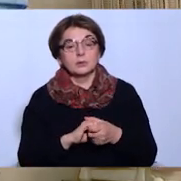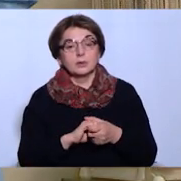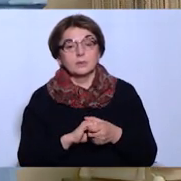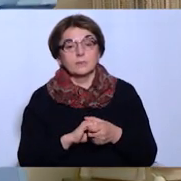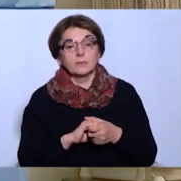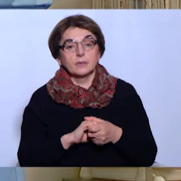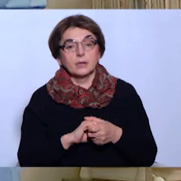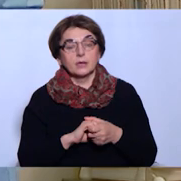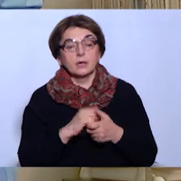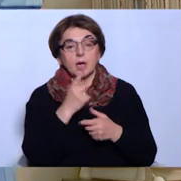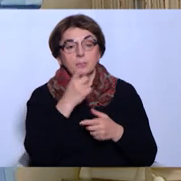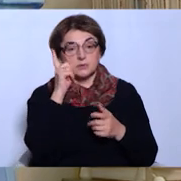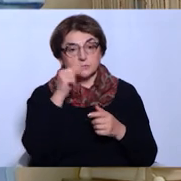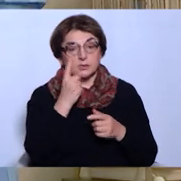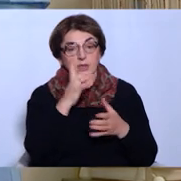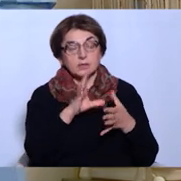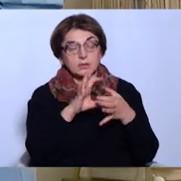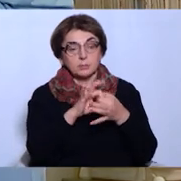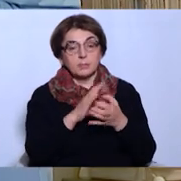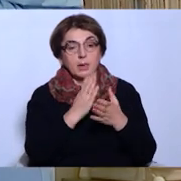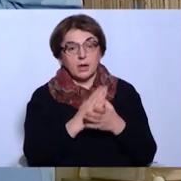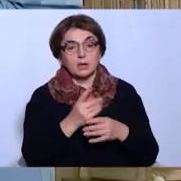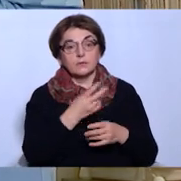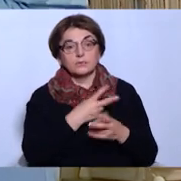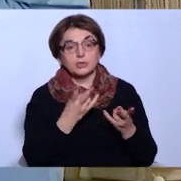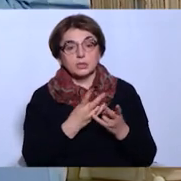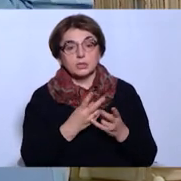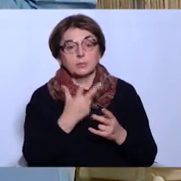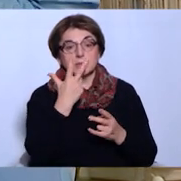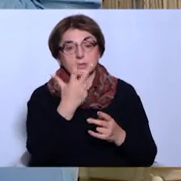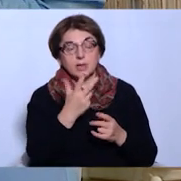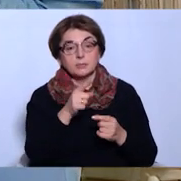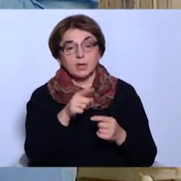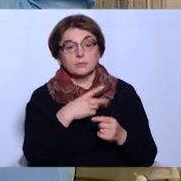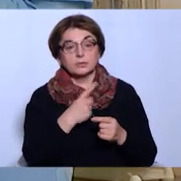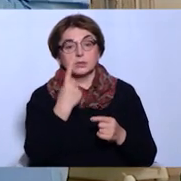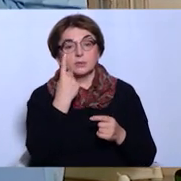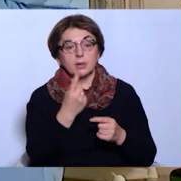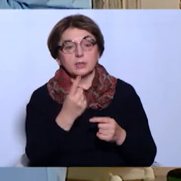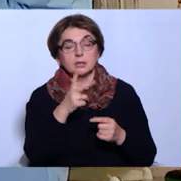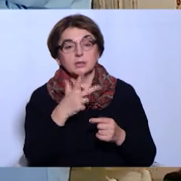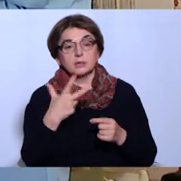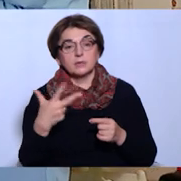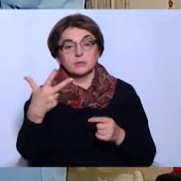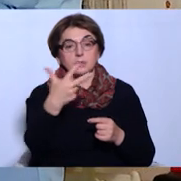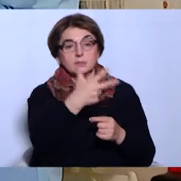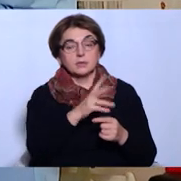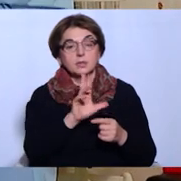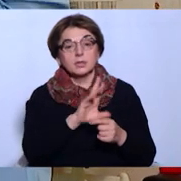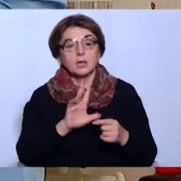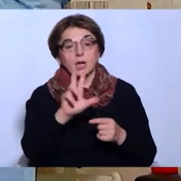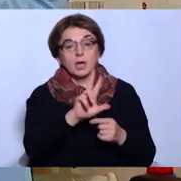რადგან ამას ერთი მოჭირდება 3 წყალბადის დაწერა, ამ შემთხვევაში ერთი წყალბადი აქ დავწერთ 3 წყალბადს და ასევე